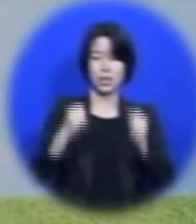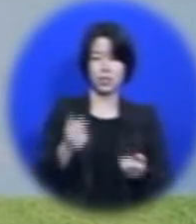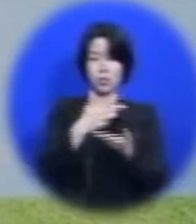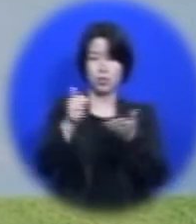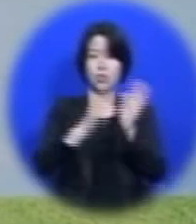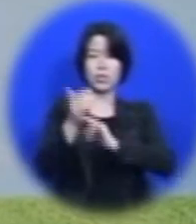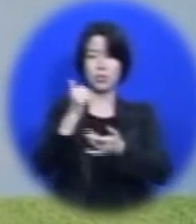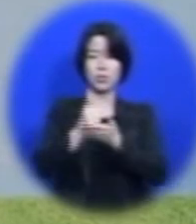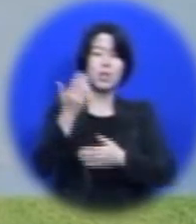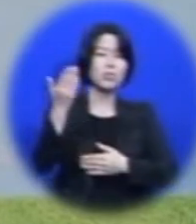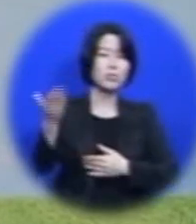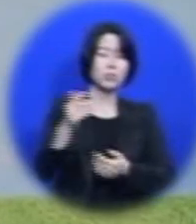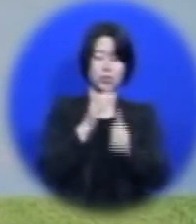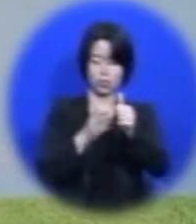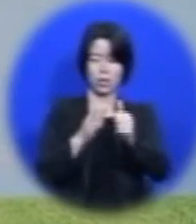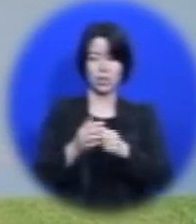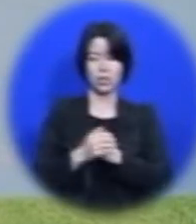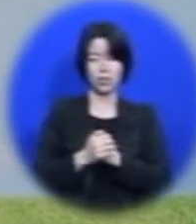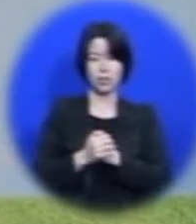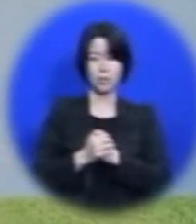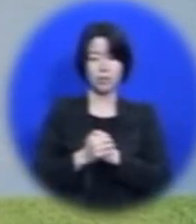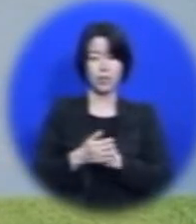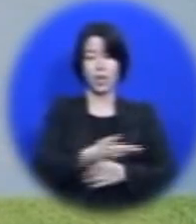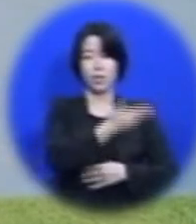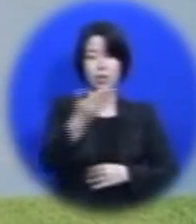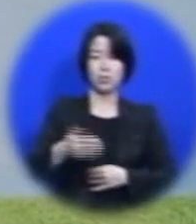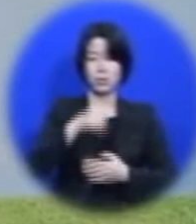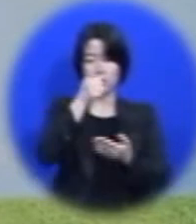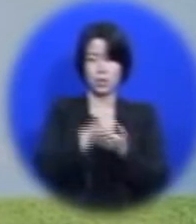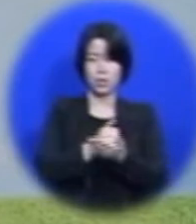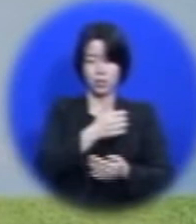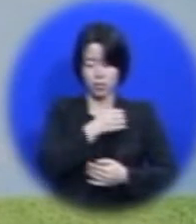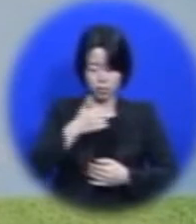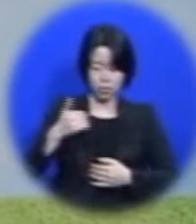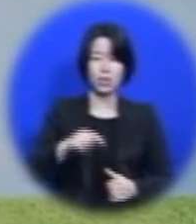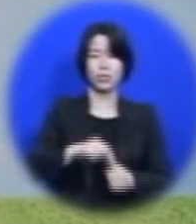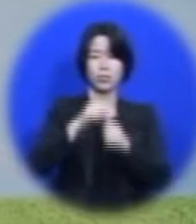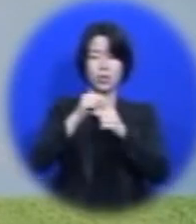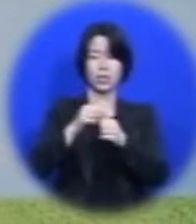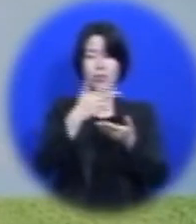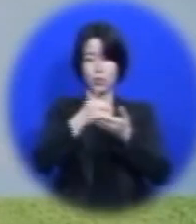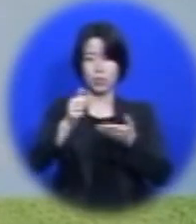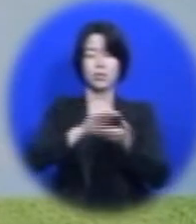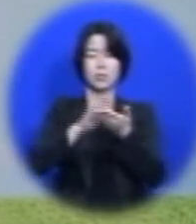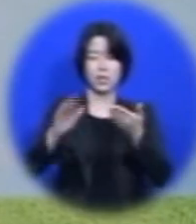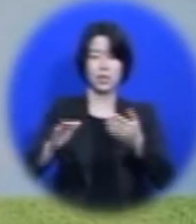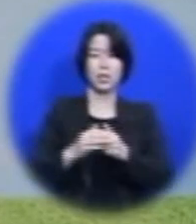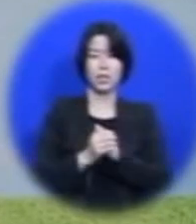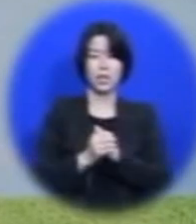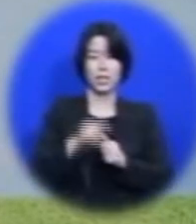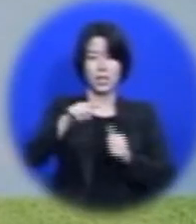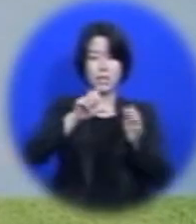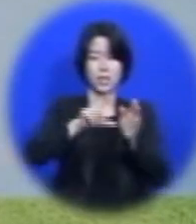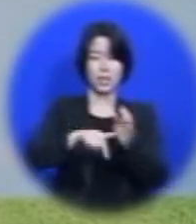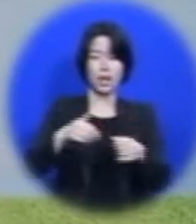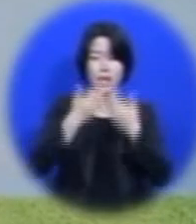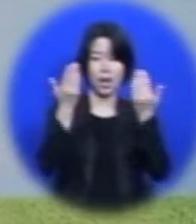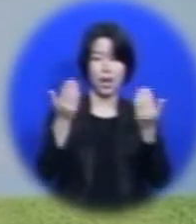예수님 그분을 구하세요. 여러분을 주위에서 능히 건져내실 주님이십니다. 이 시간 우리